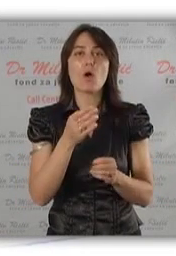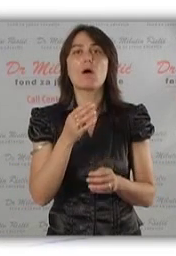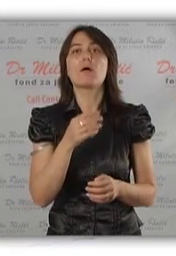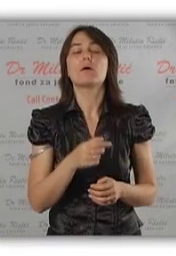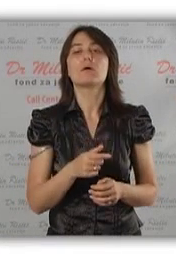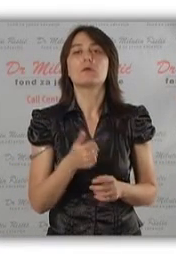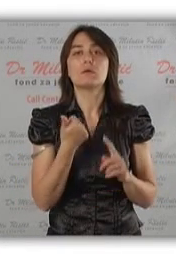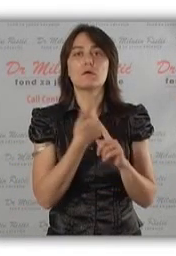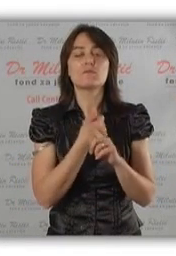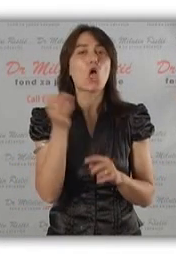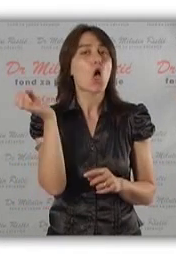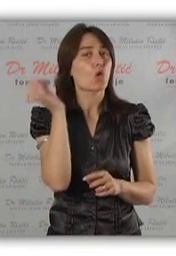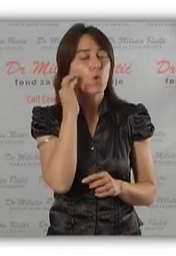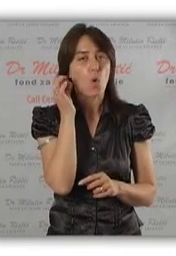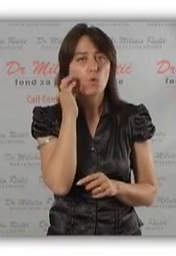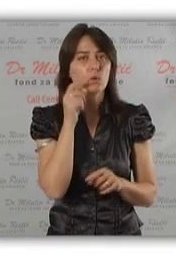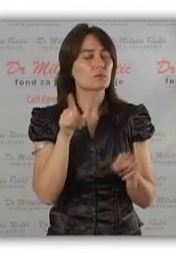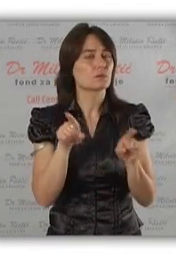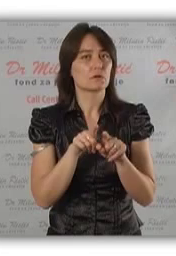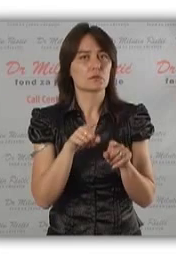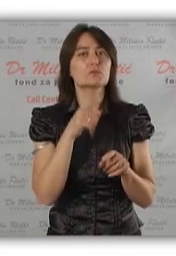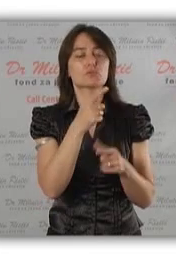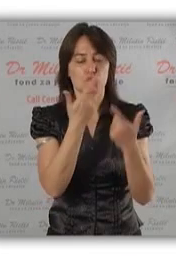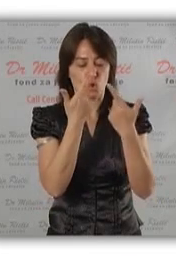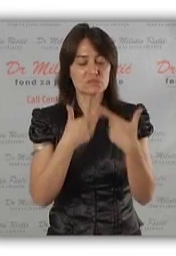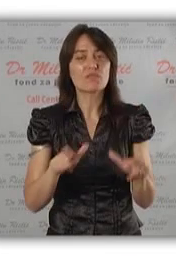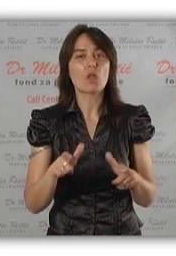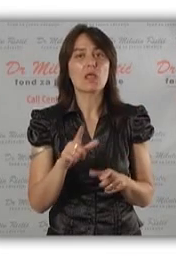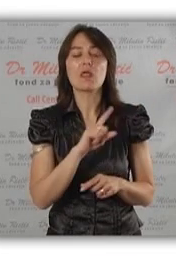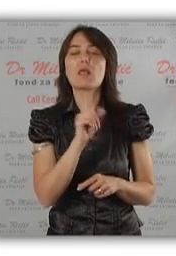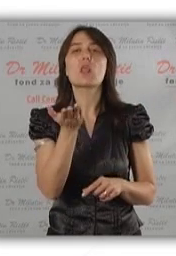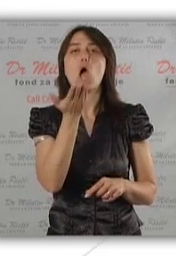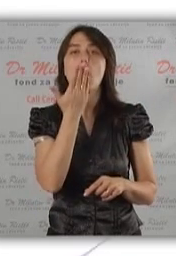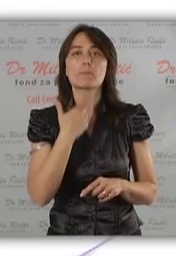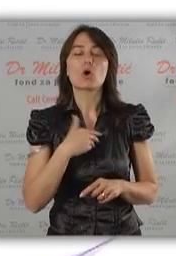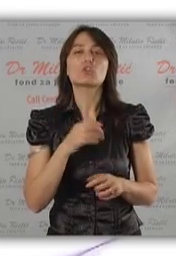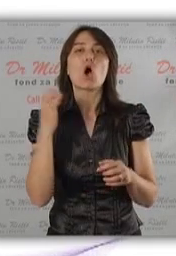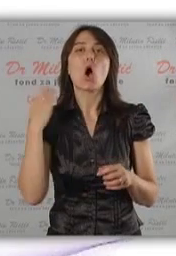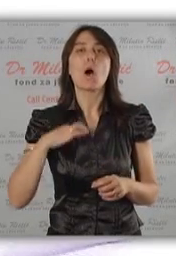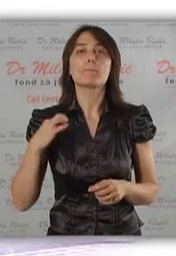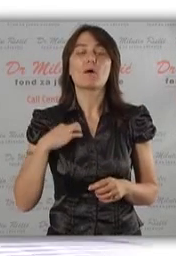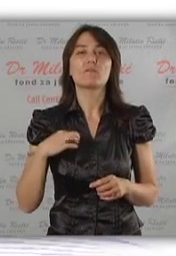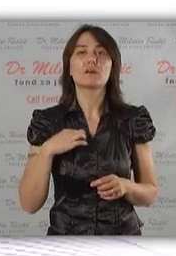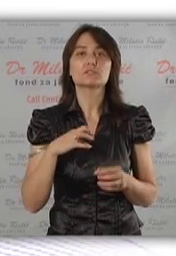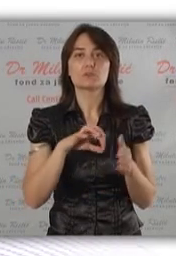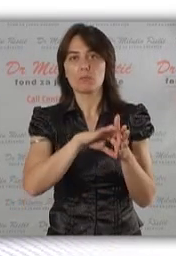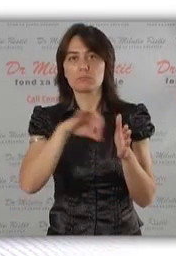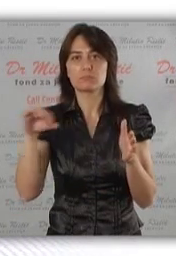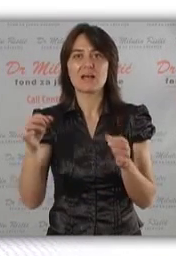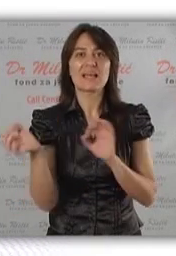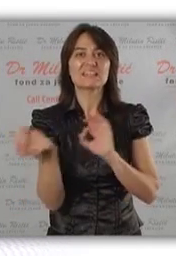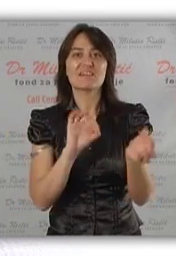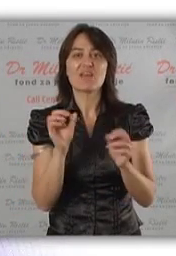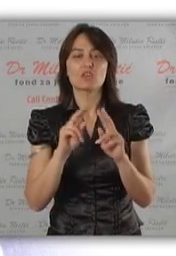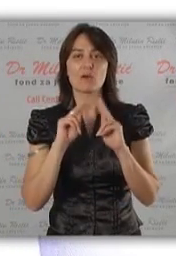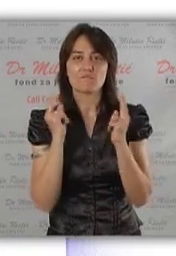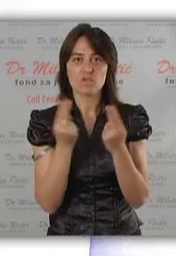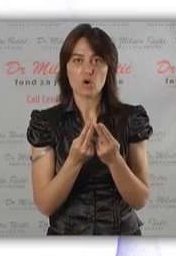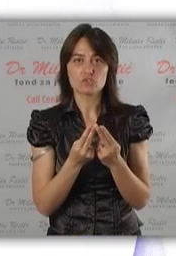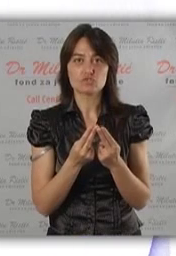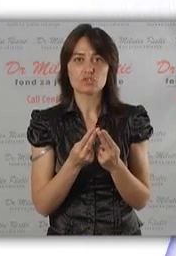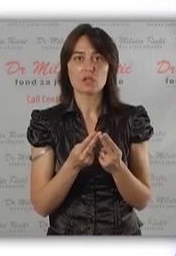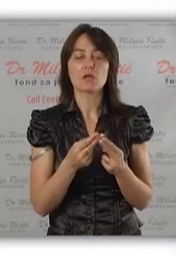je mlijeko, znači mlijeko, jogurt je, znači, probiotski dozvoljen, neophodno je obavezno